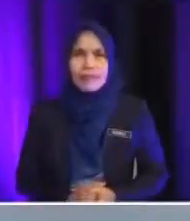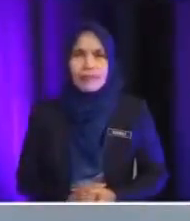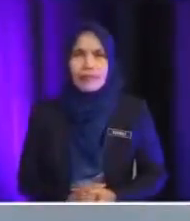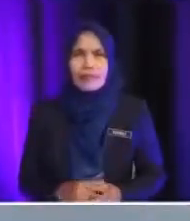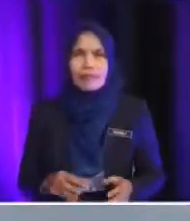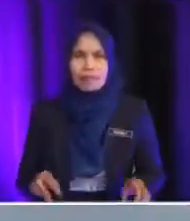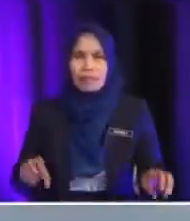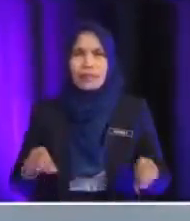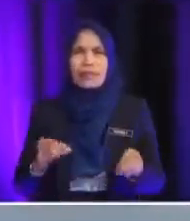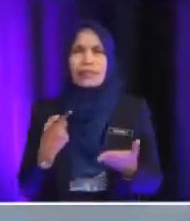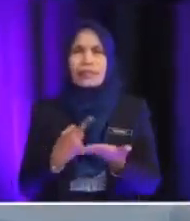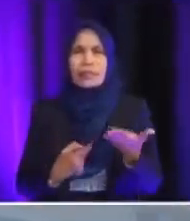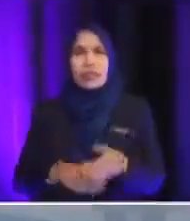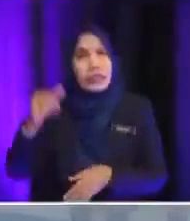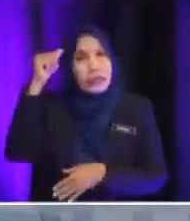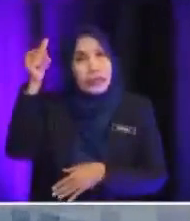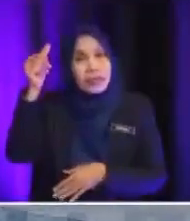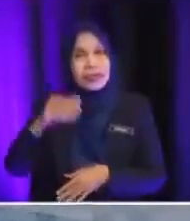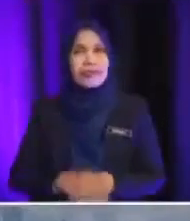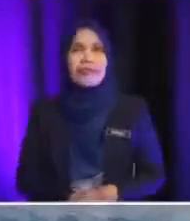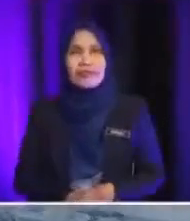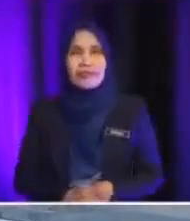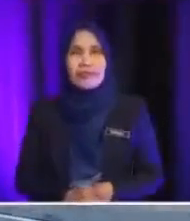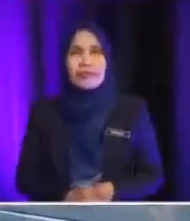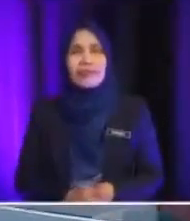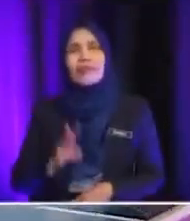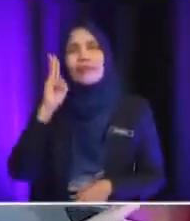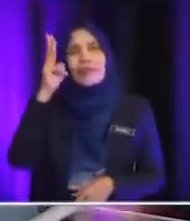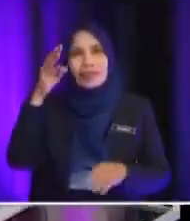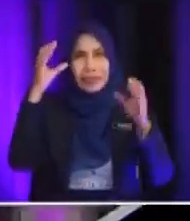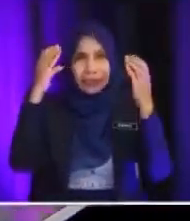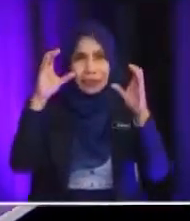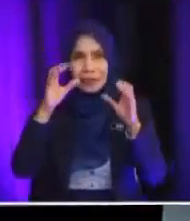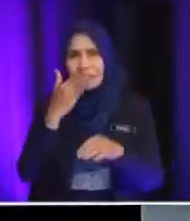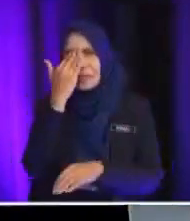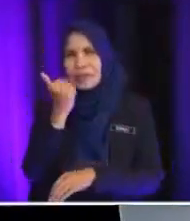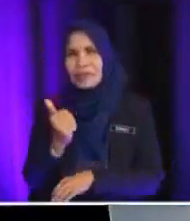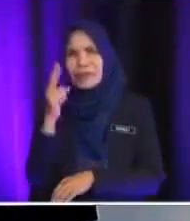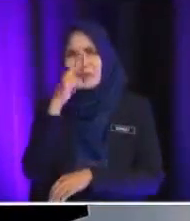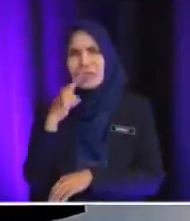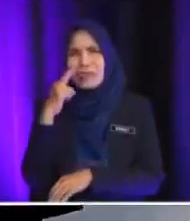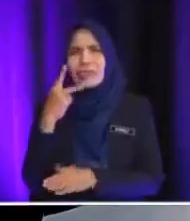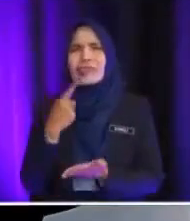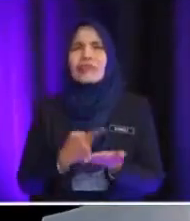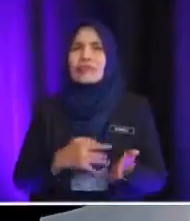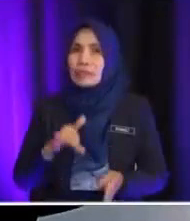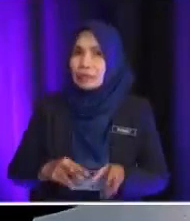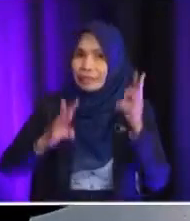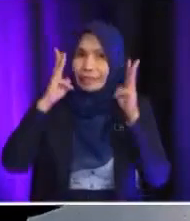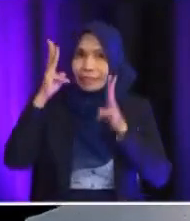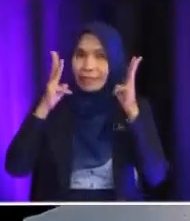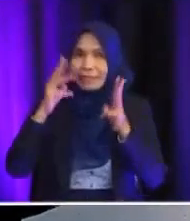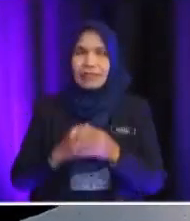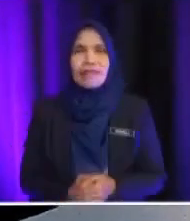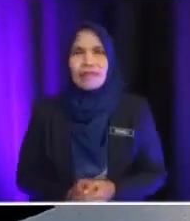Siapa Assalamualaikum. Waalaikumsalam cikgu. Kenapa ni Ria? Apa yang risau sangat tu? Tak adalah